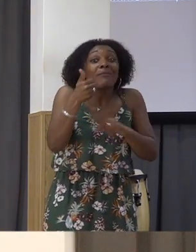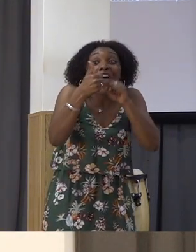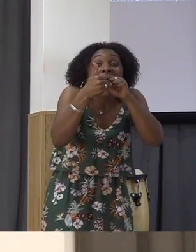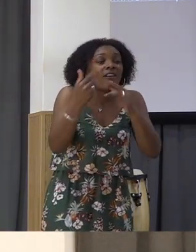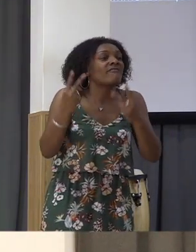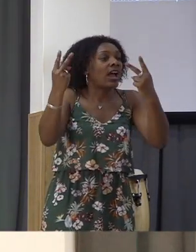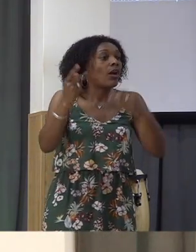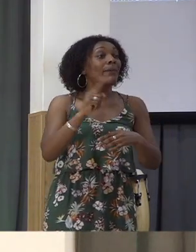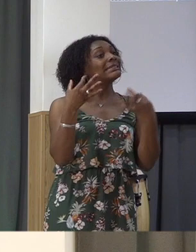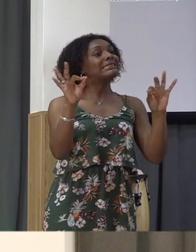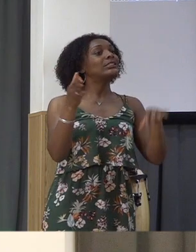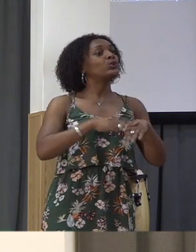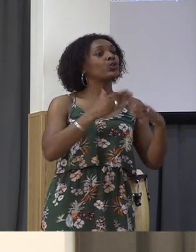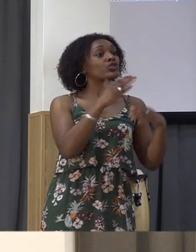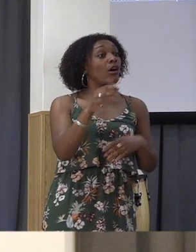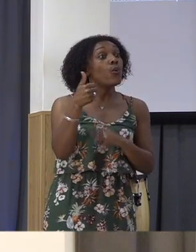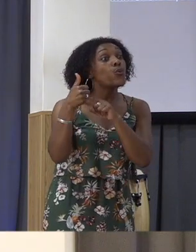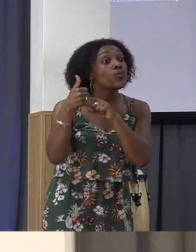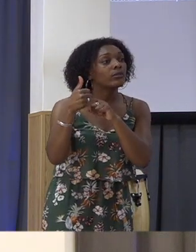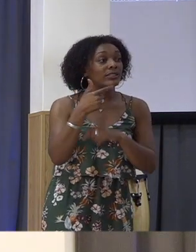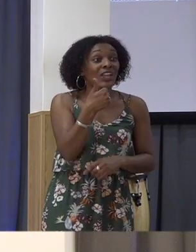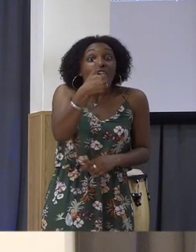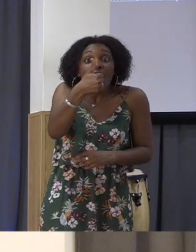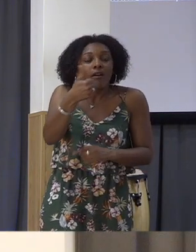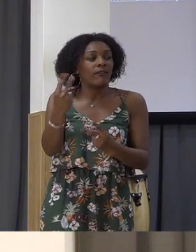Pas 10 sur les 100.